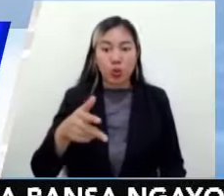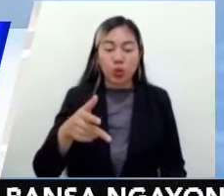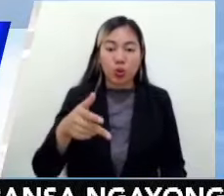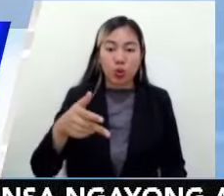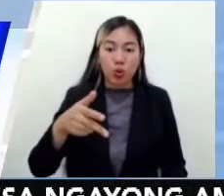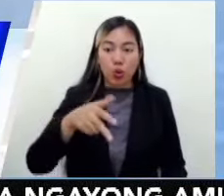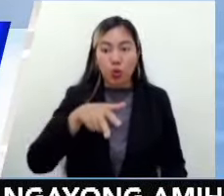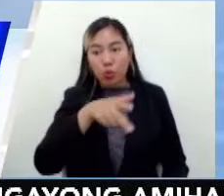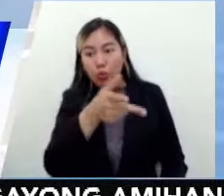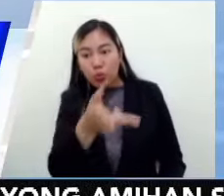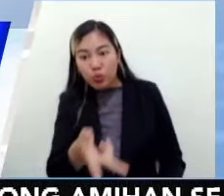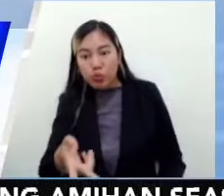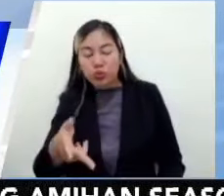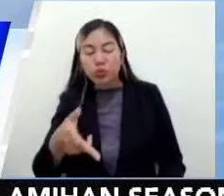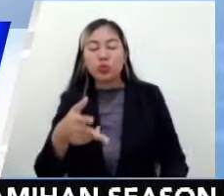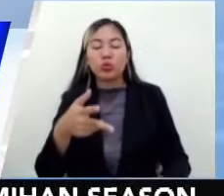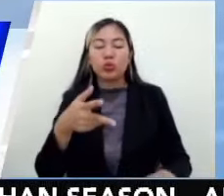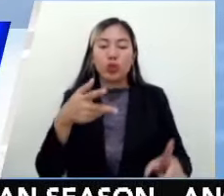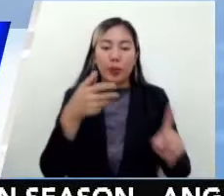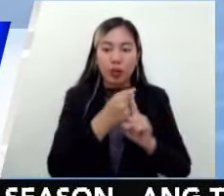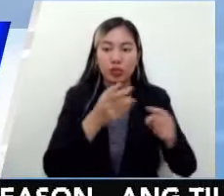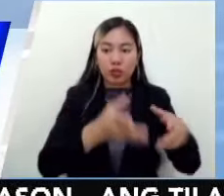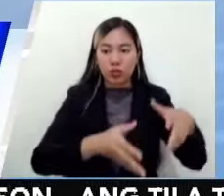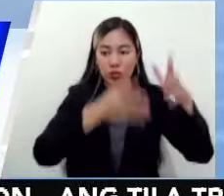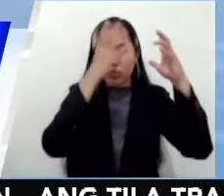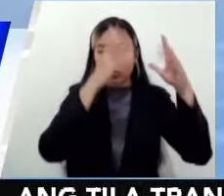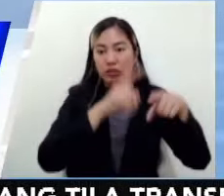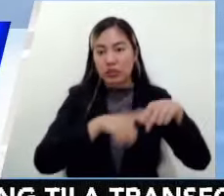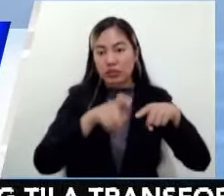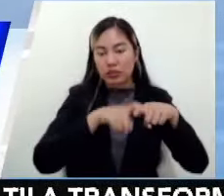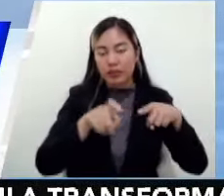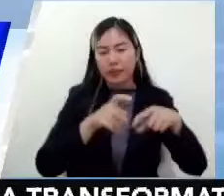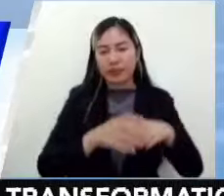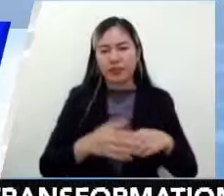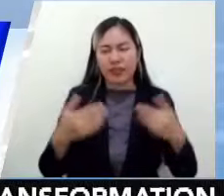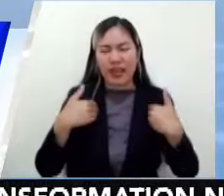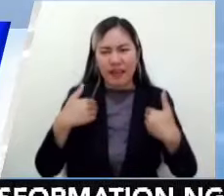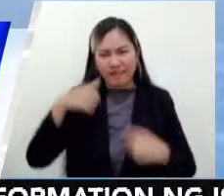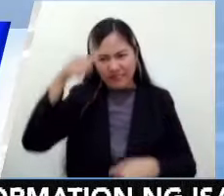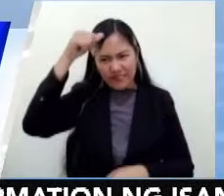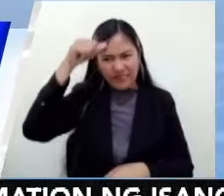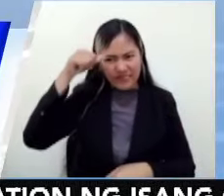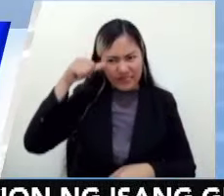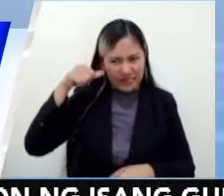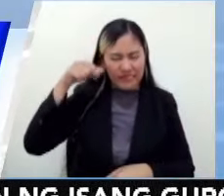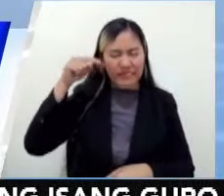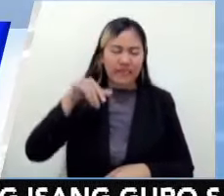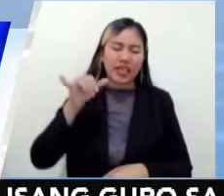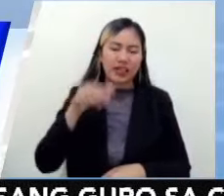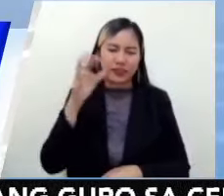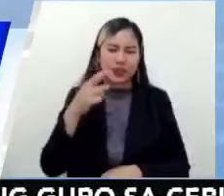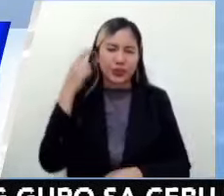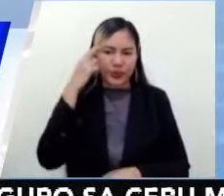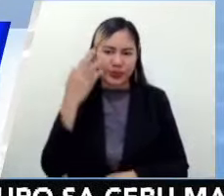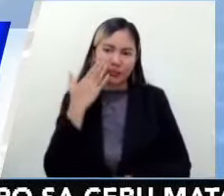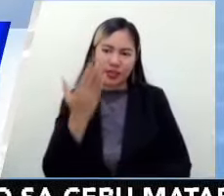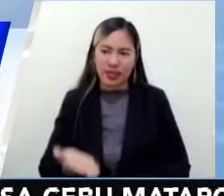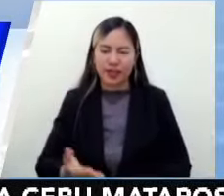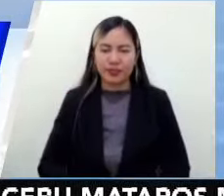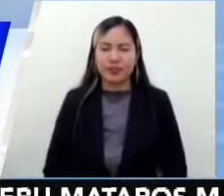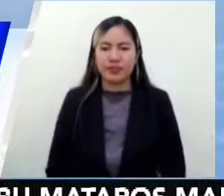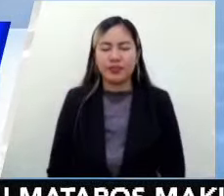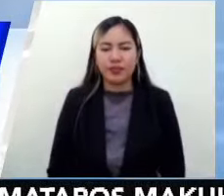bago bumangga sa poste. Nagtamo na matinding sugat sa ulo ang driver na sanhi ng kanyang pagkamatay. Ayon sa